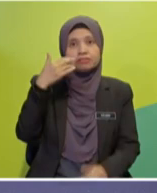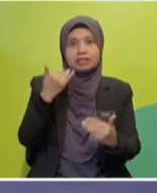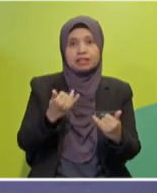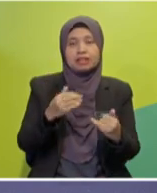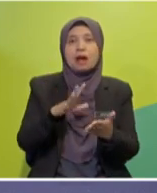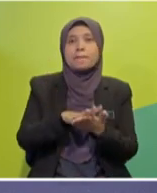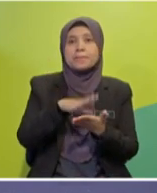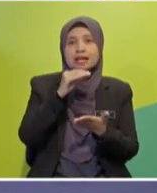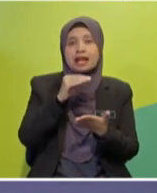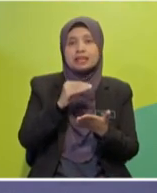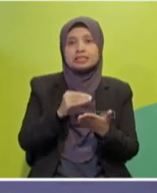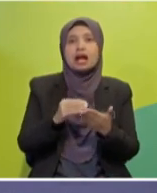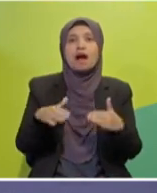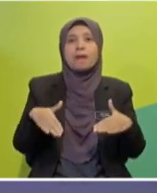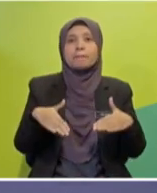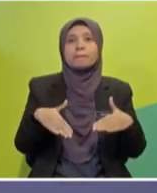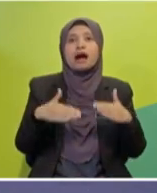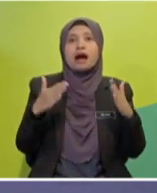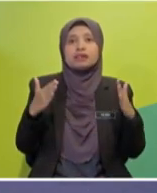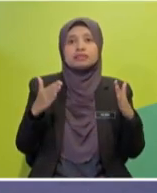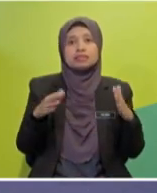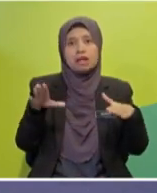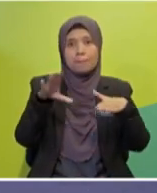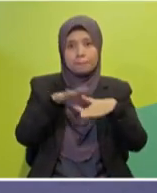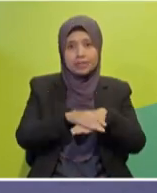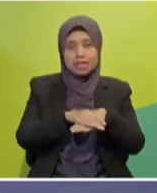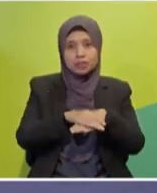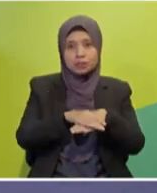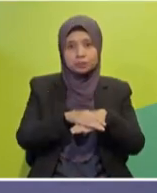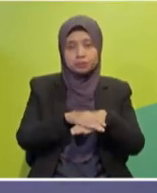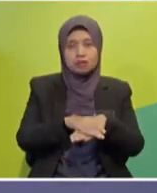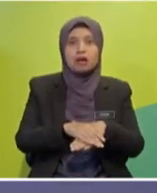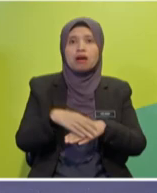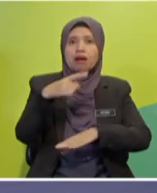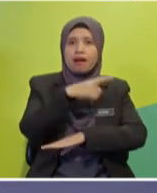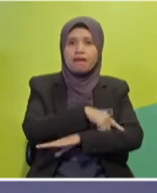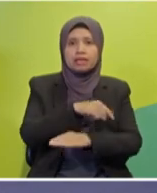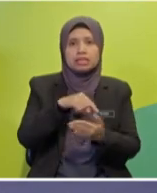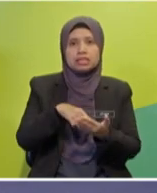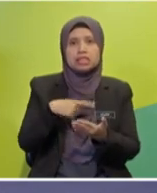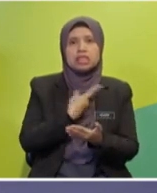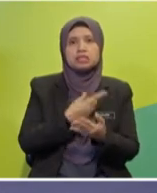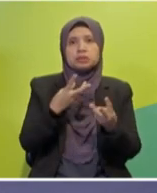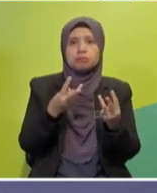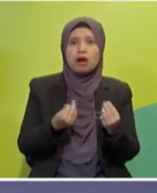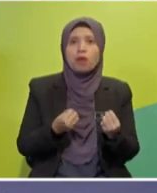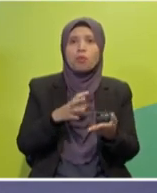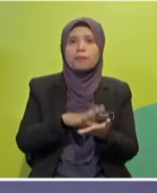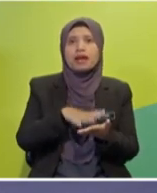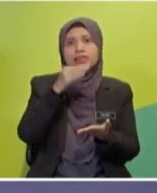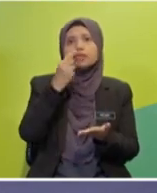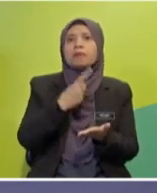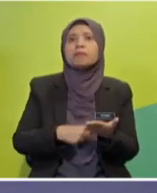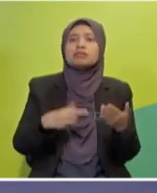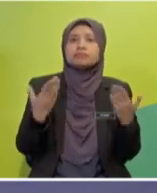Bahasa Melayu. Dan mesti saya tanyakan, apa yang kita nak belajar ni? Dah tengok perahu tadi, dah tengok boat, tengok rakit. Apa lagi kita tengok